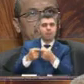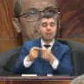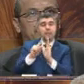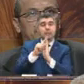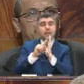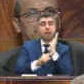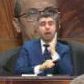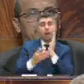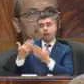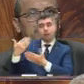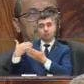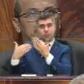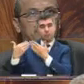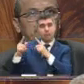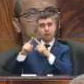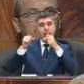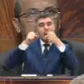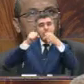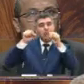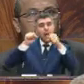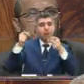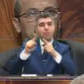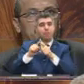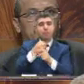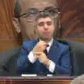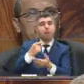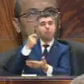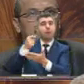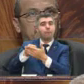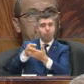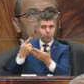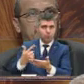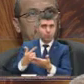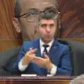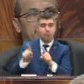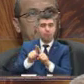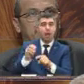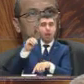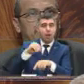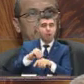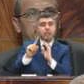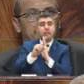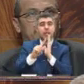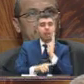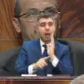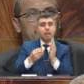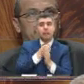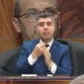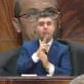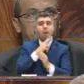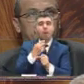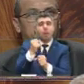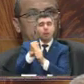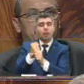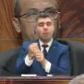راه كان اضراب ديال الاطباء القطاع الخاص، اليوم كانت تكمل اسبوع ديال الغد في القطاع العام. ولذلك السيد الوزير